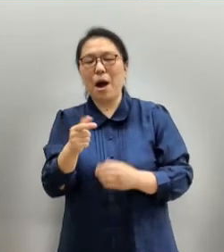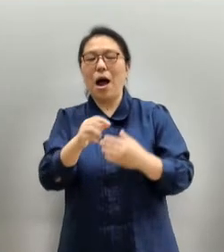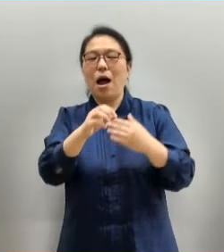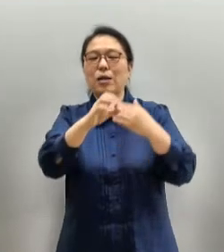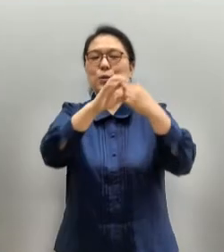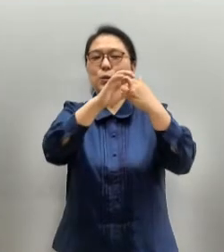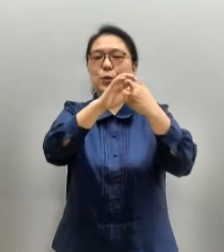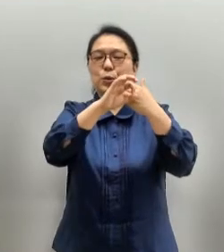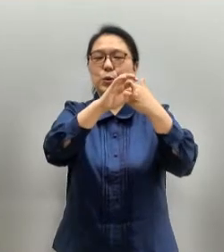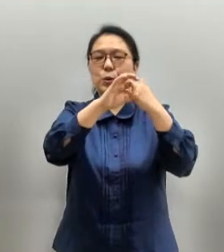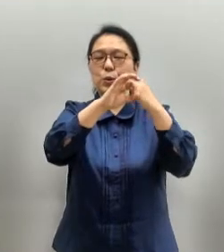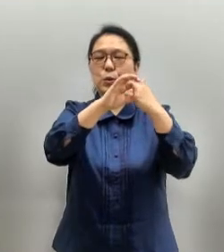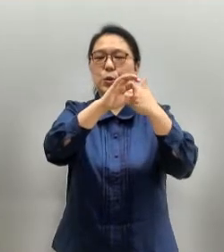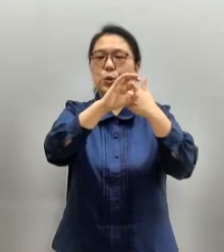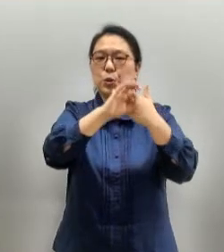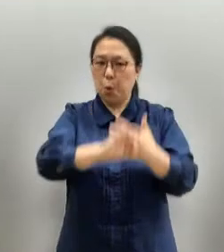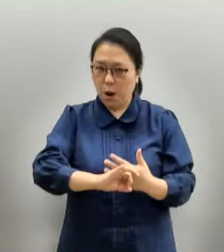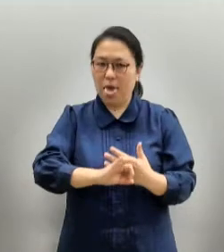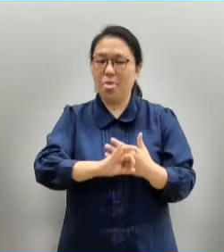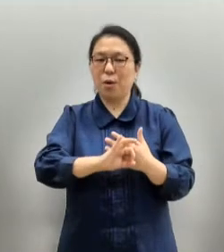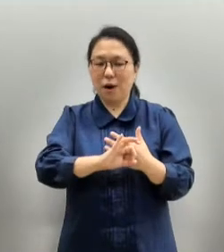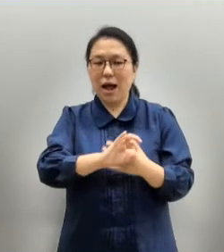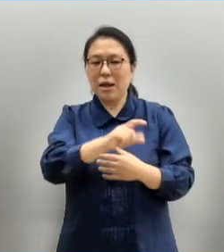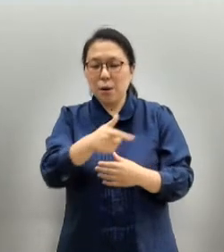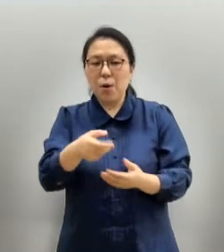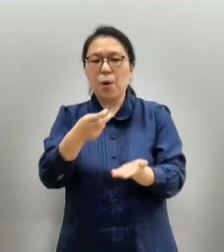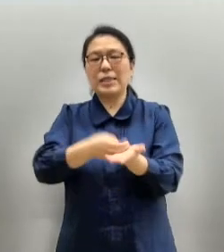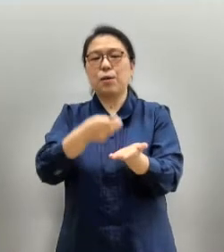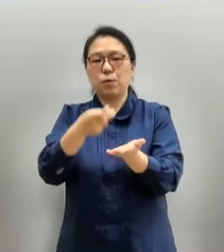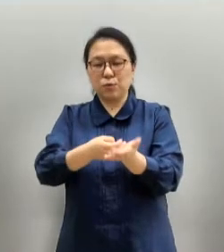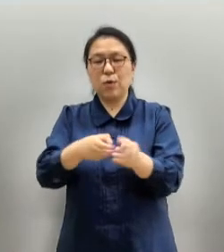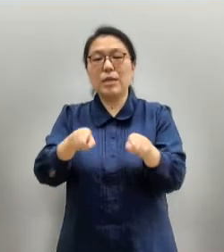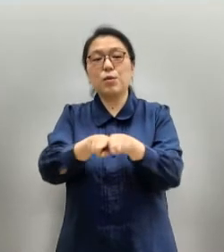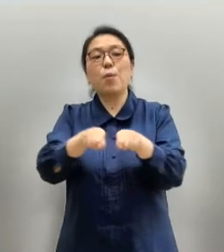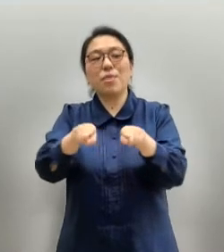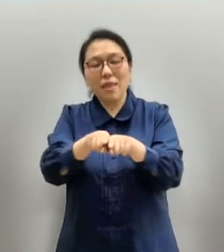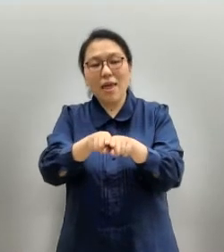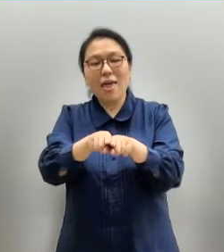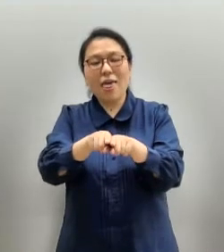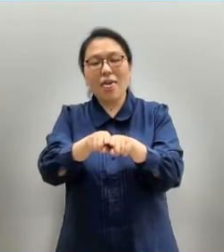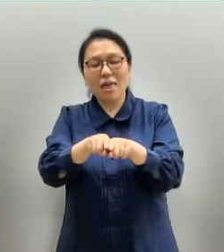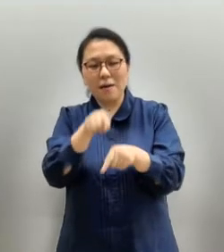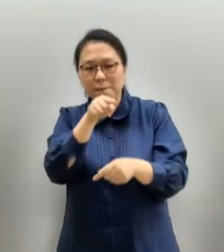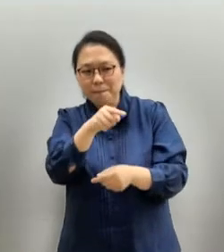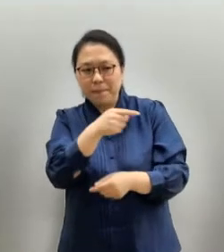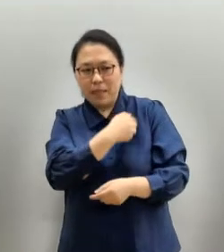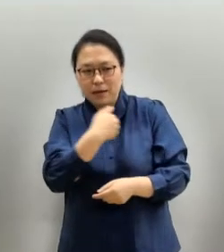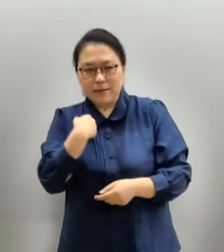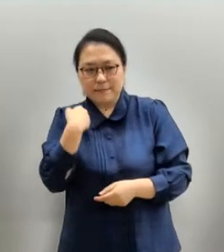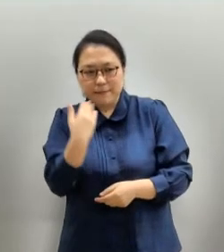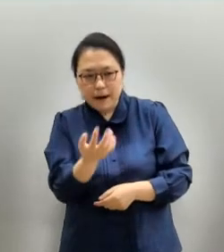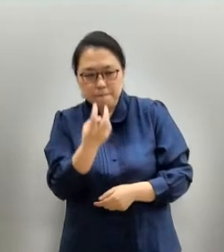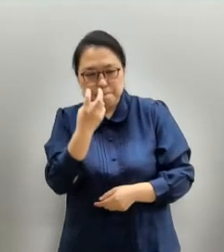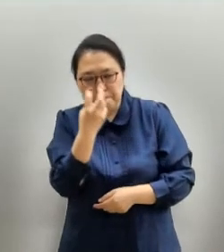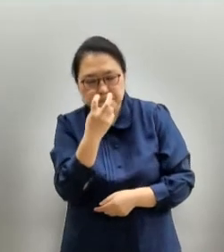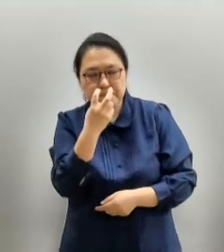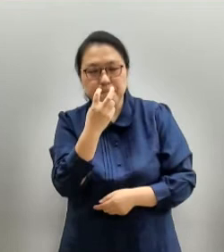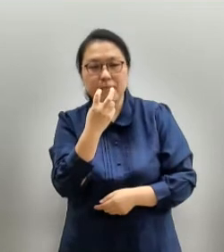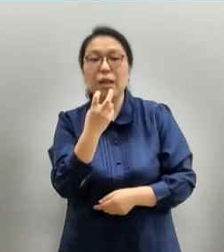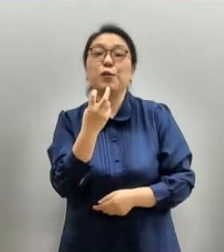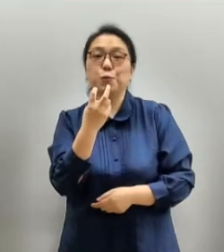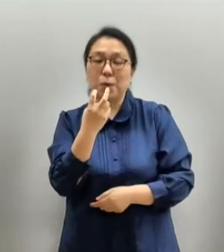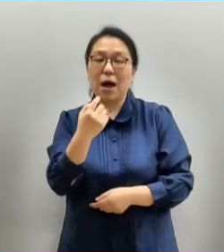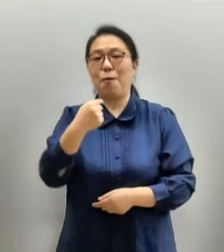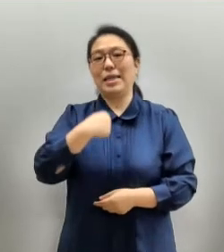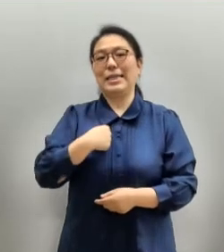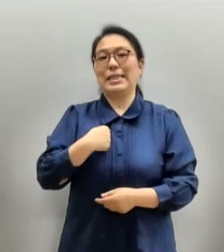とか、条例規則などのルールにのっとってですね、見ていくというのが、本来の監査の姿